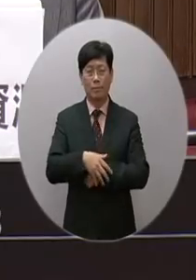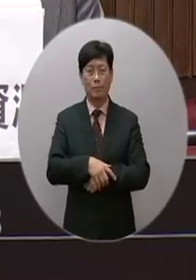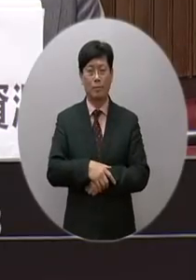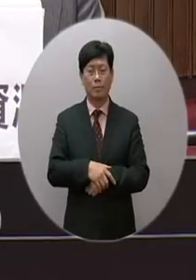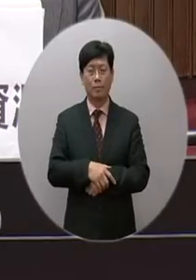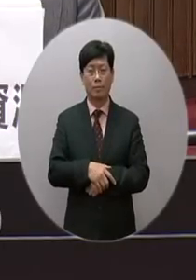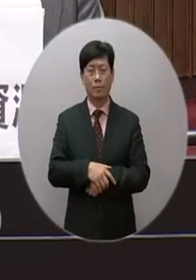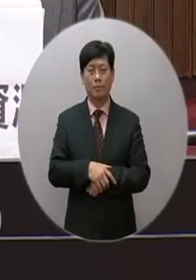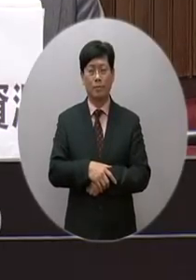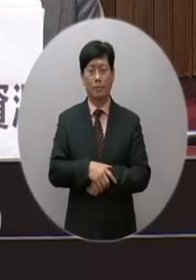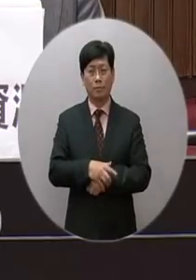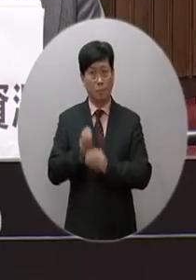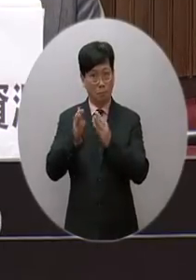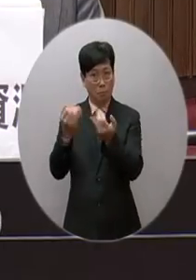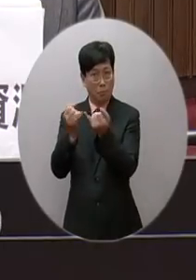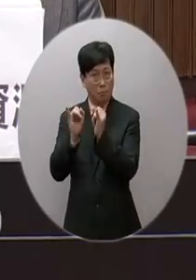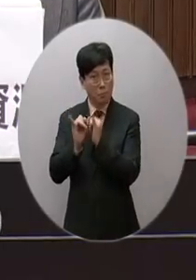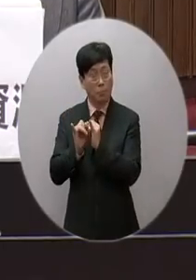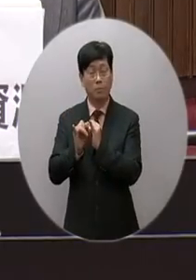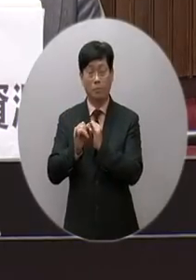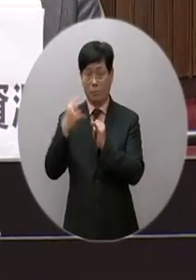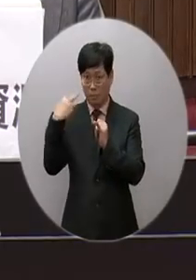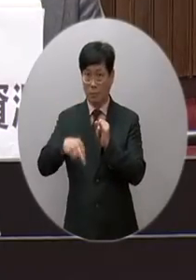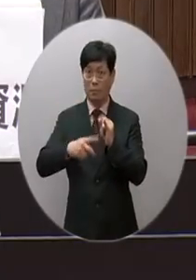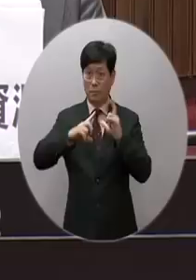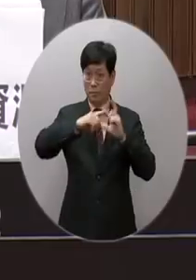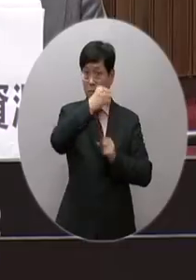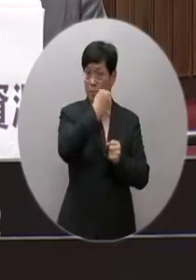就是说针对妇女在就业、